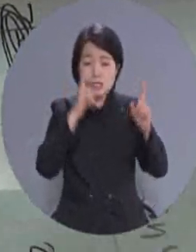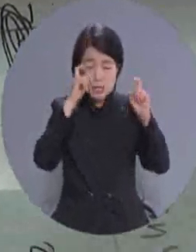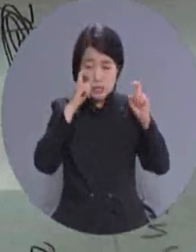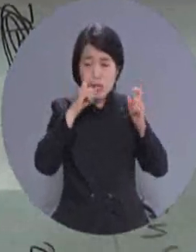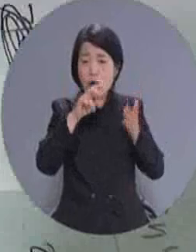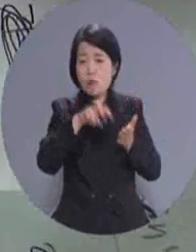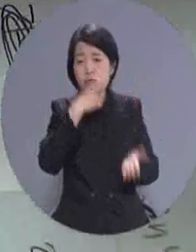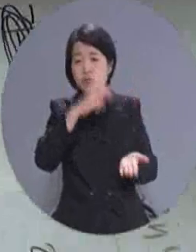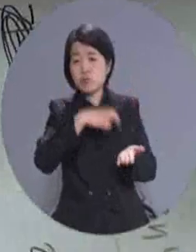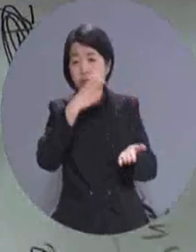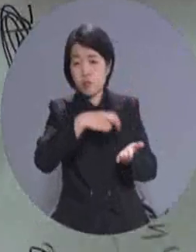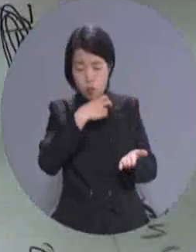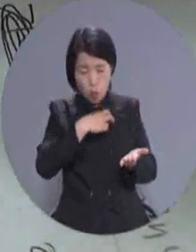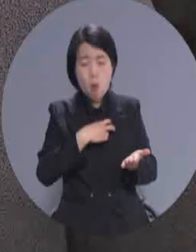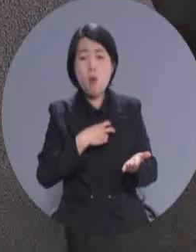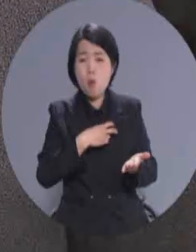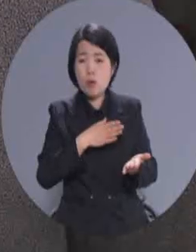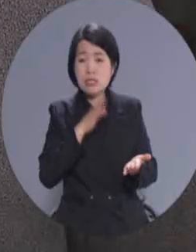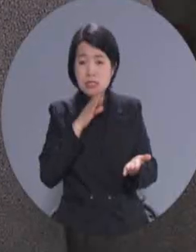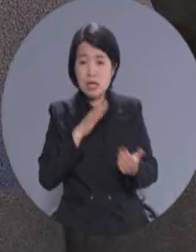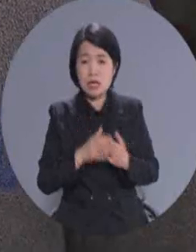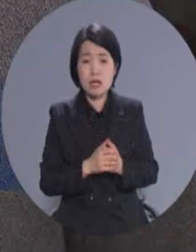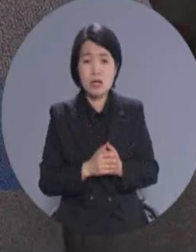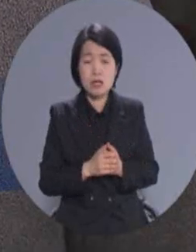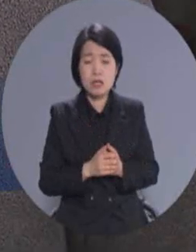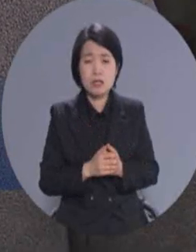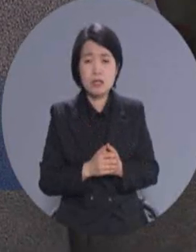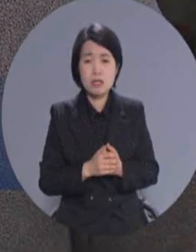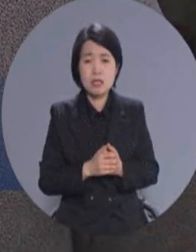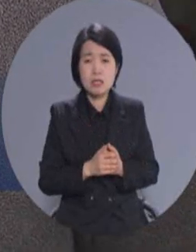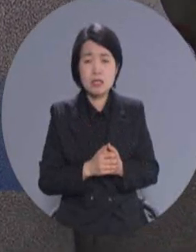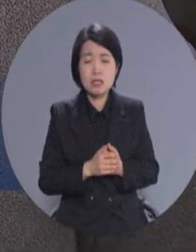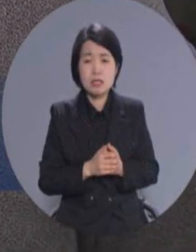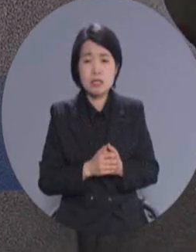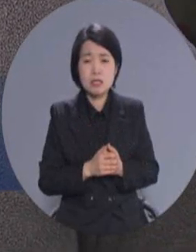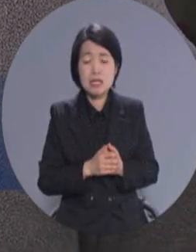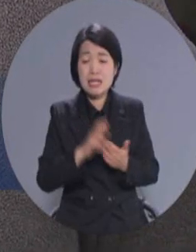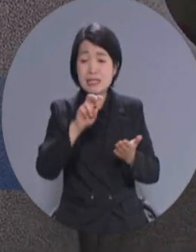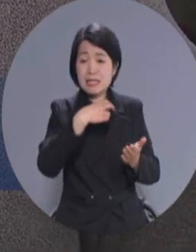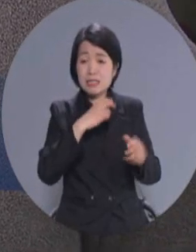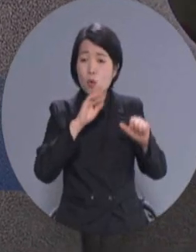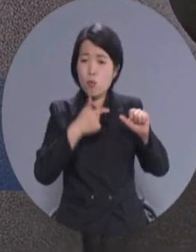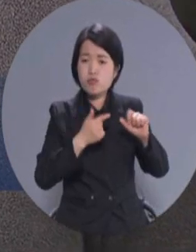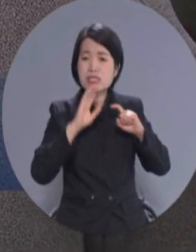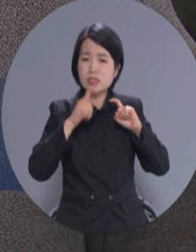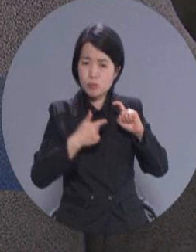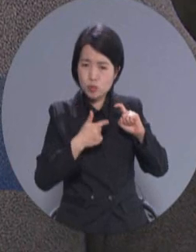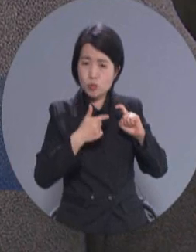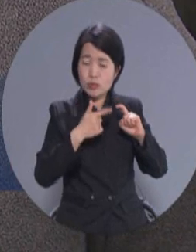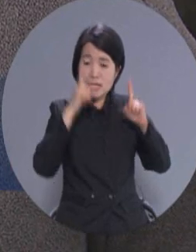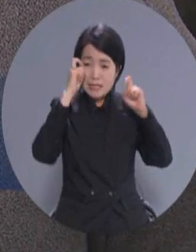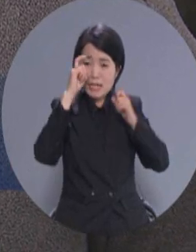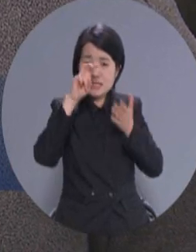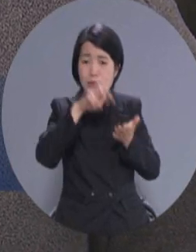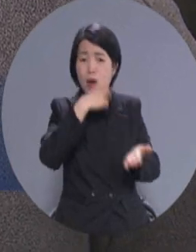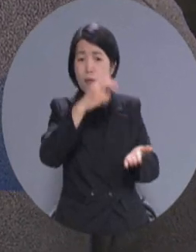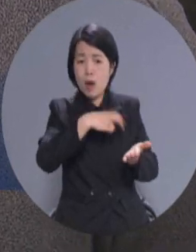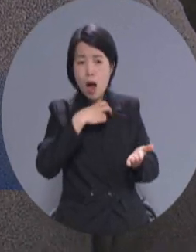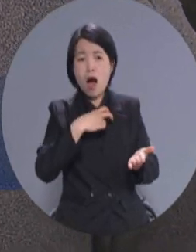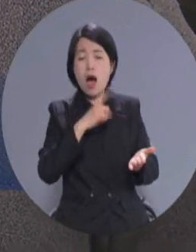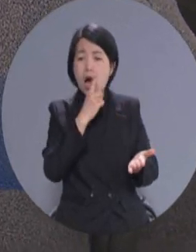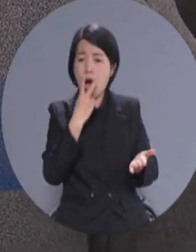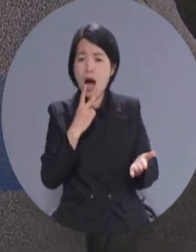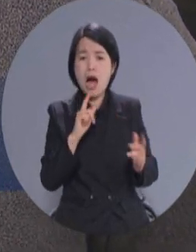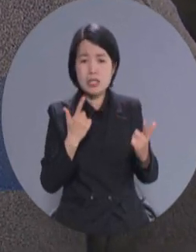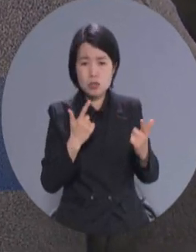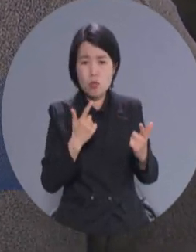씨를 안심시켰습니다. 한 5분, 좀 늦게 보냈을 때는 한 10분 간격으로 이렇게 보냈기 때문에 사진이